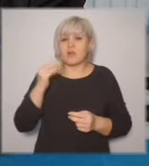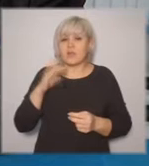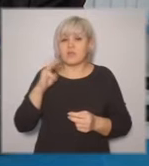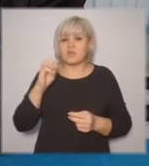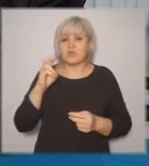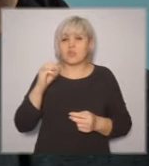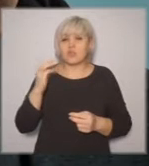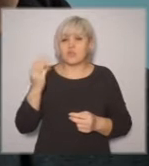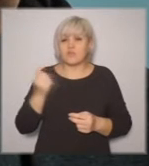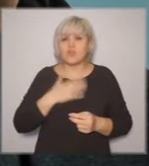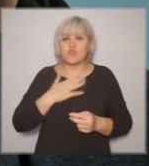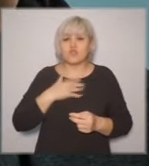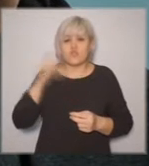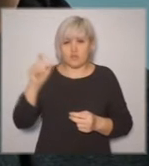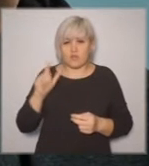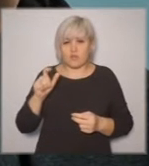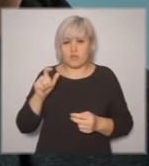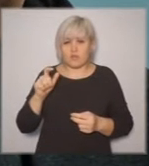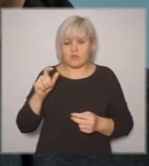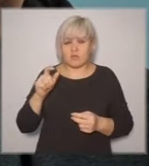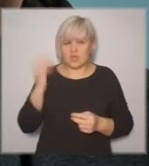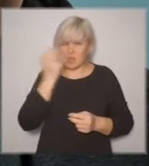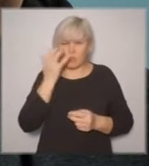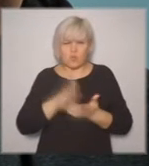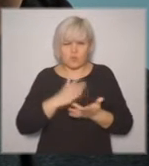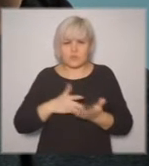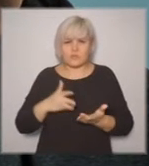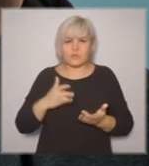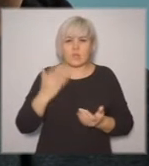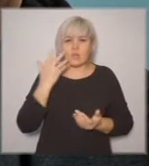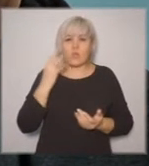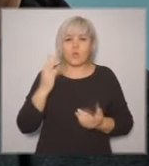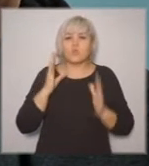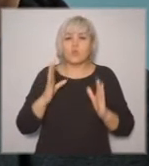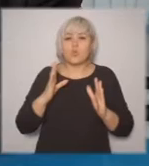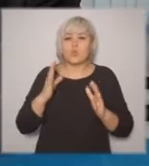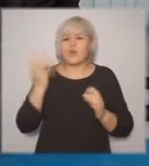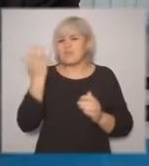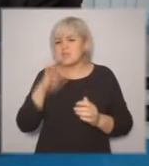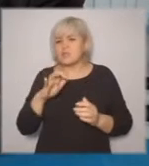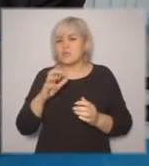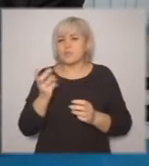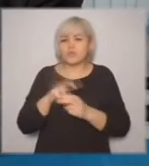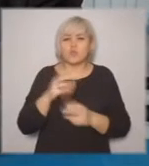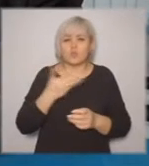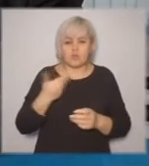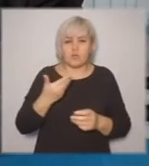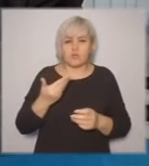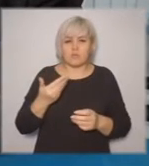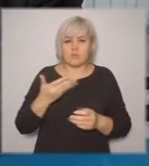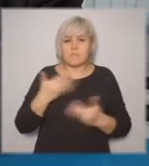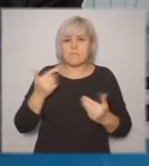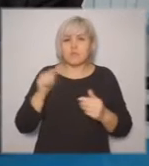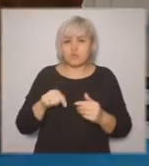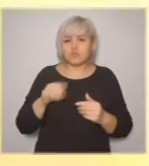меня имеются. Поэтому, когда я смотрю на того же Виталия Телиша, нашего сургутянина,